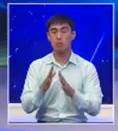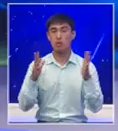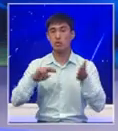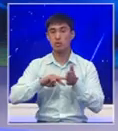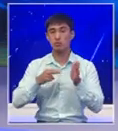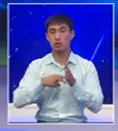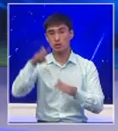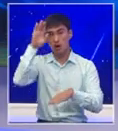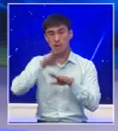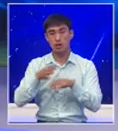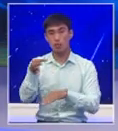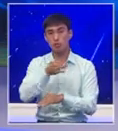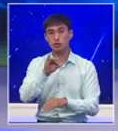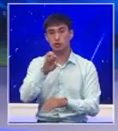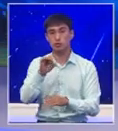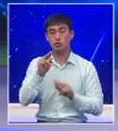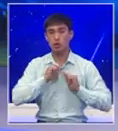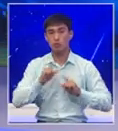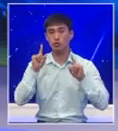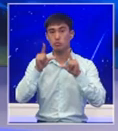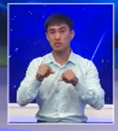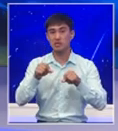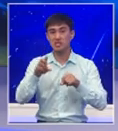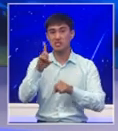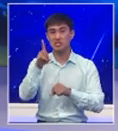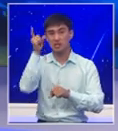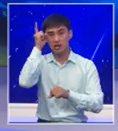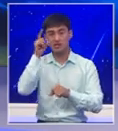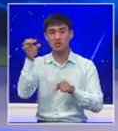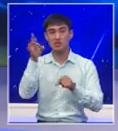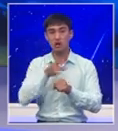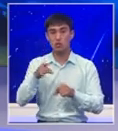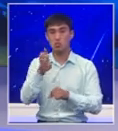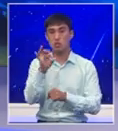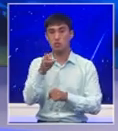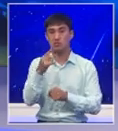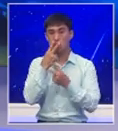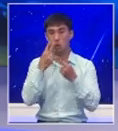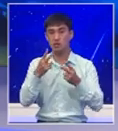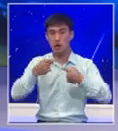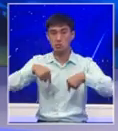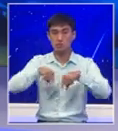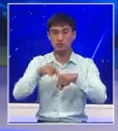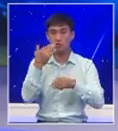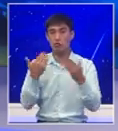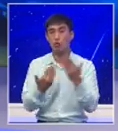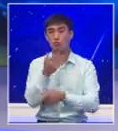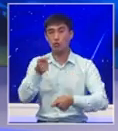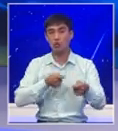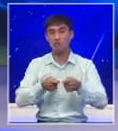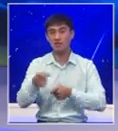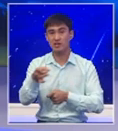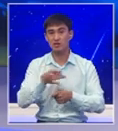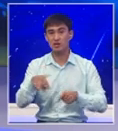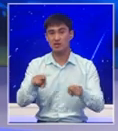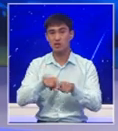большие планы. Аким области Житысу с рабочим визитом посетил Сарканский район. Бейбит Исабаев представил общественности нового руководителя региона,